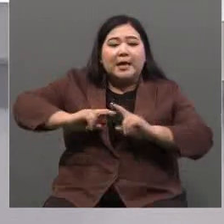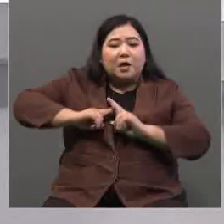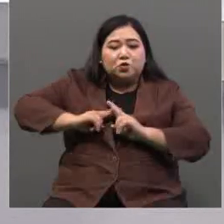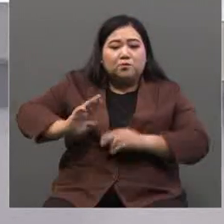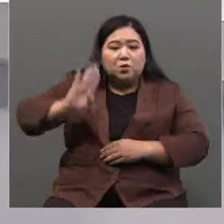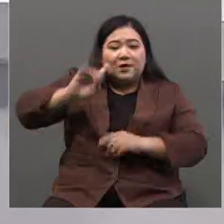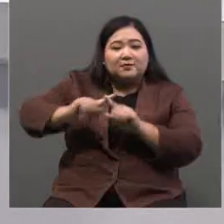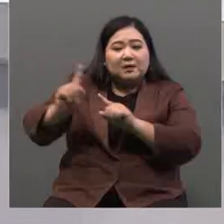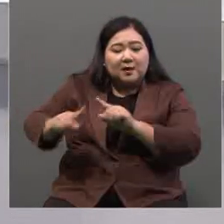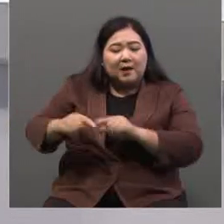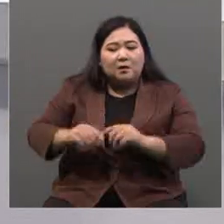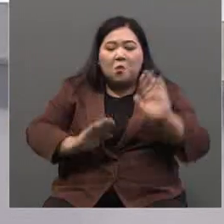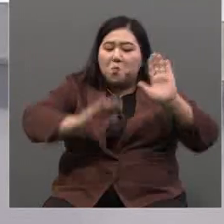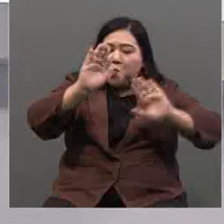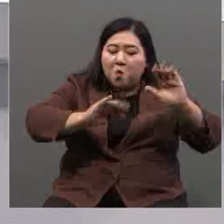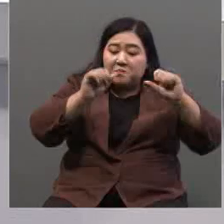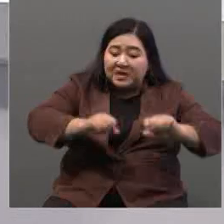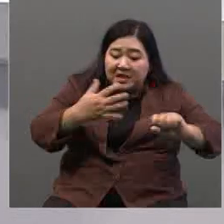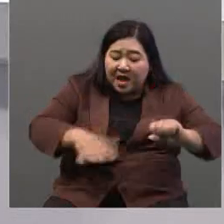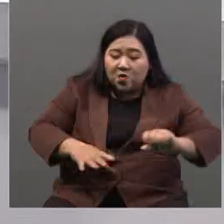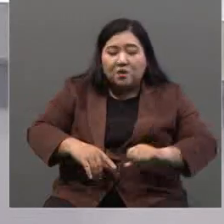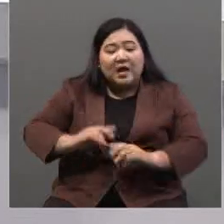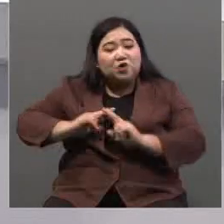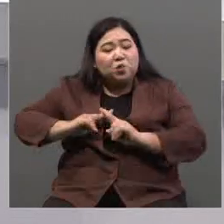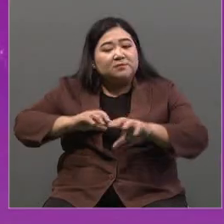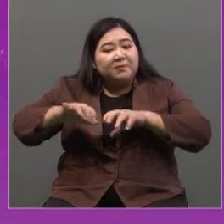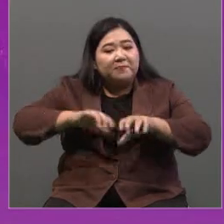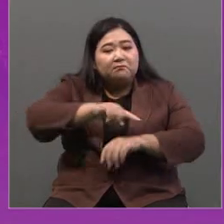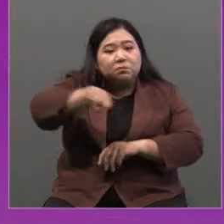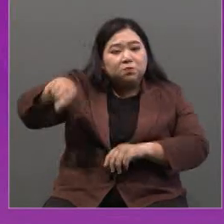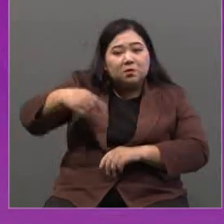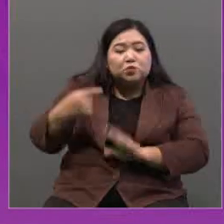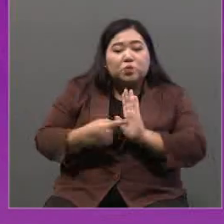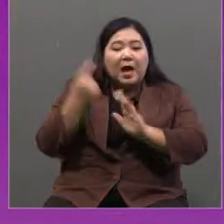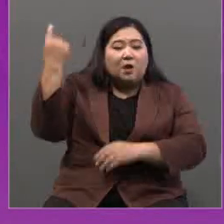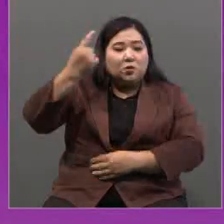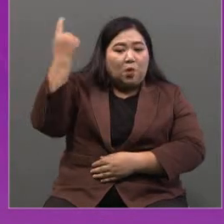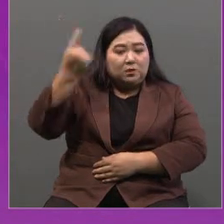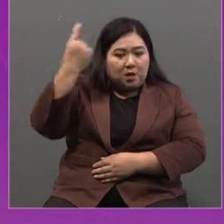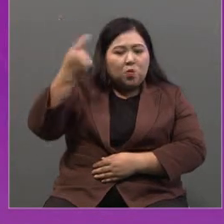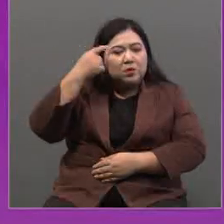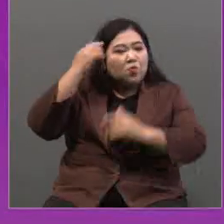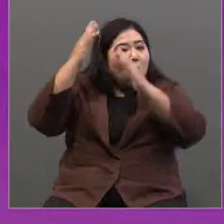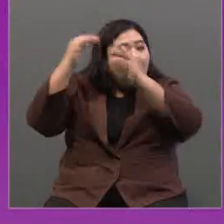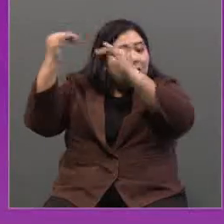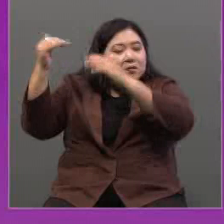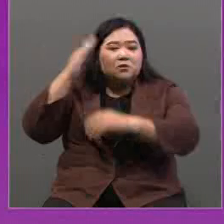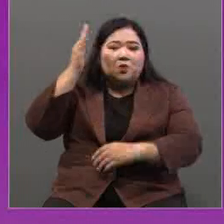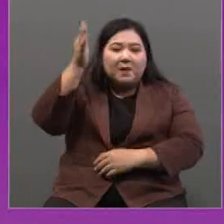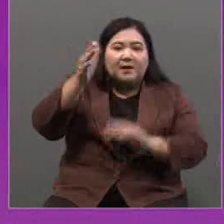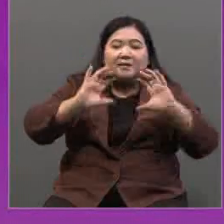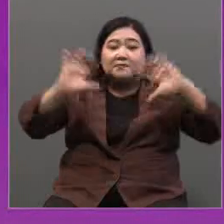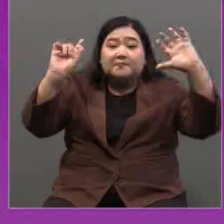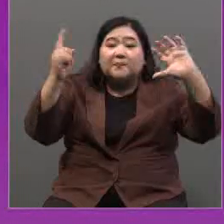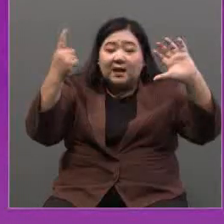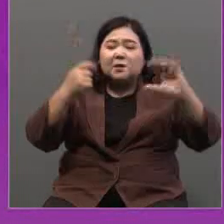หลังจากผลโหวตออกมาอย่างไรกันบ้างนะครับโดยเฉพาะภาคการท่องเที่ยวที่มีการคาดหวังกันนะครับว่ารัฐบาล